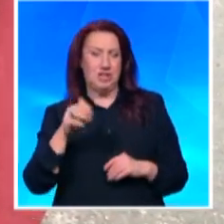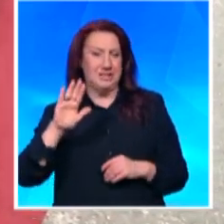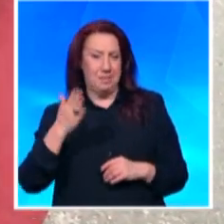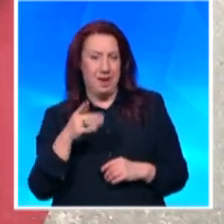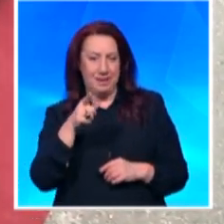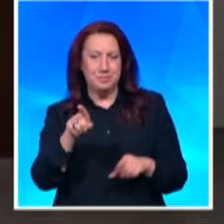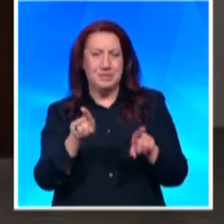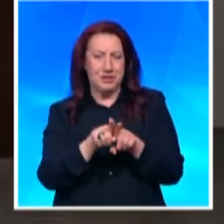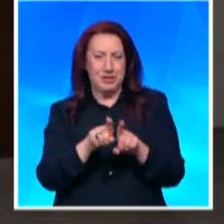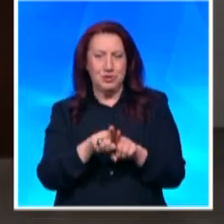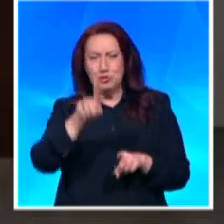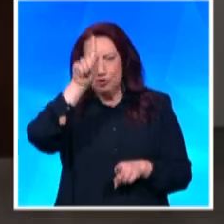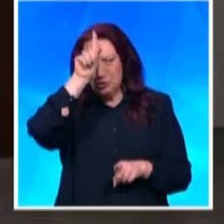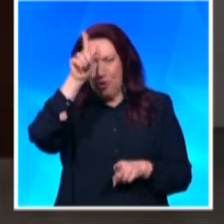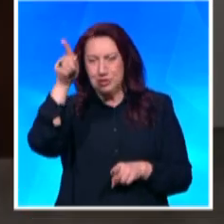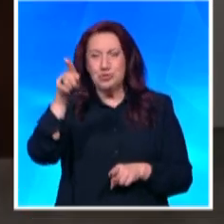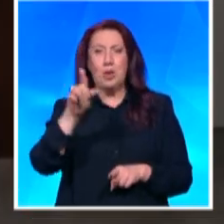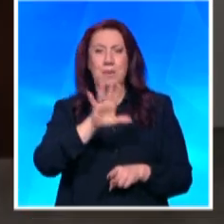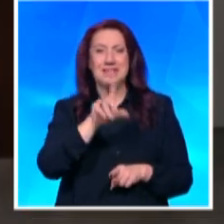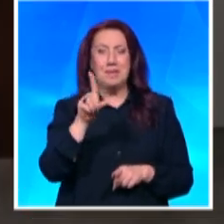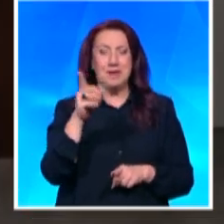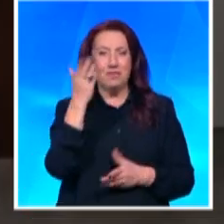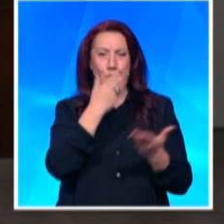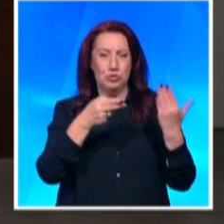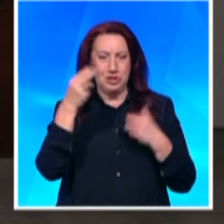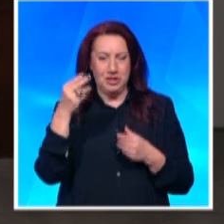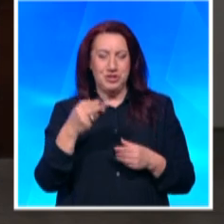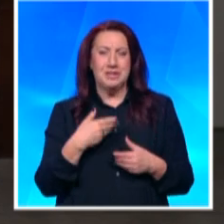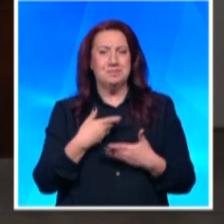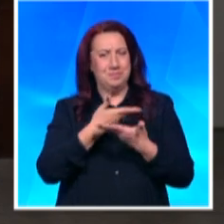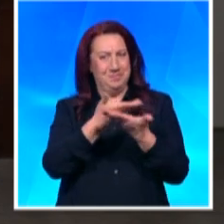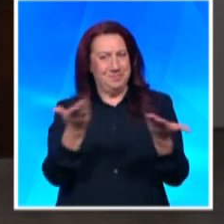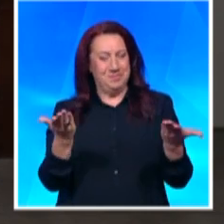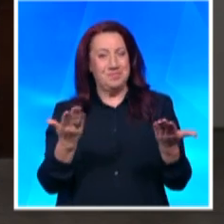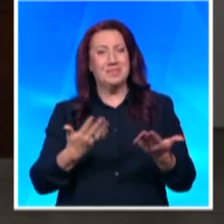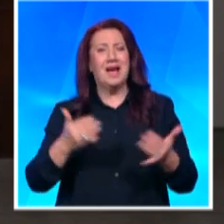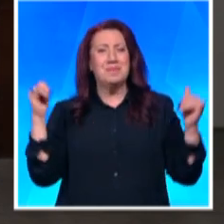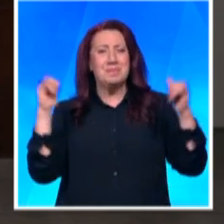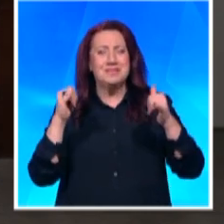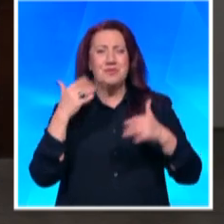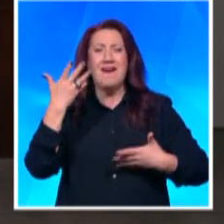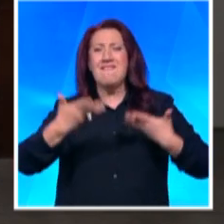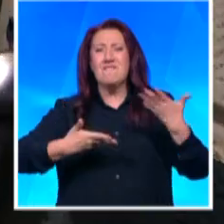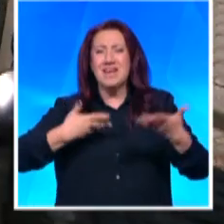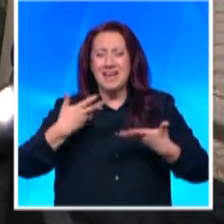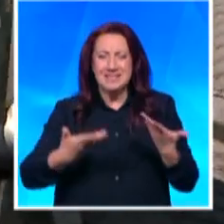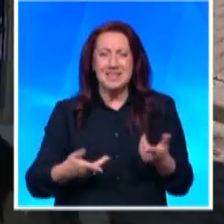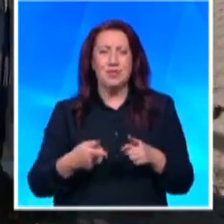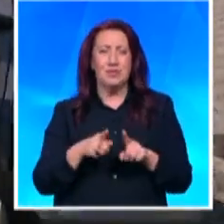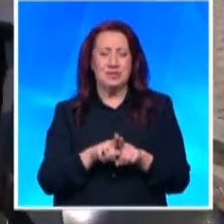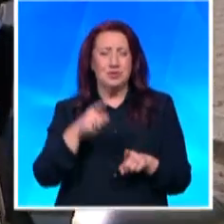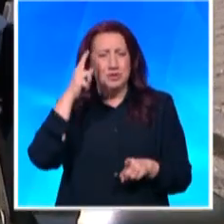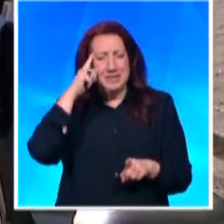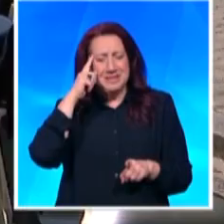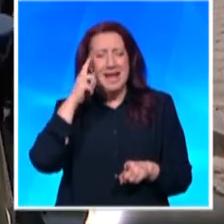51-во училище. Да го празнуват весело и да знаят, че освен този празник ще имат стотици други. В